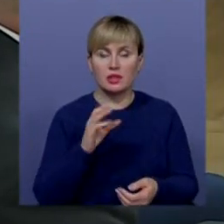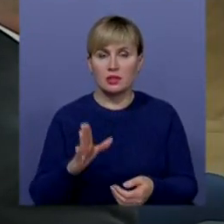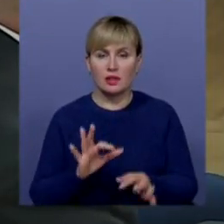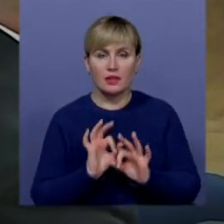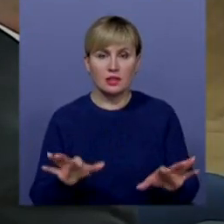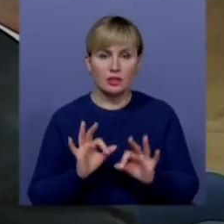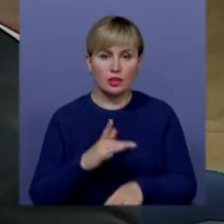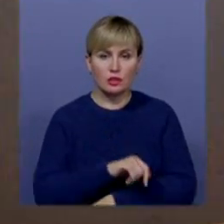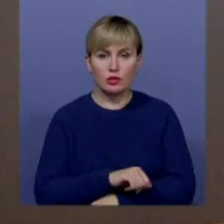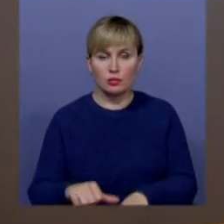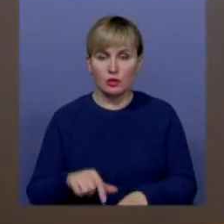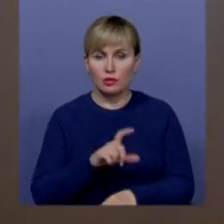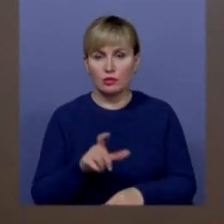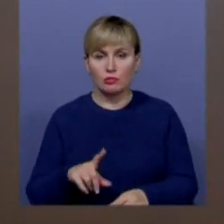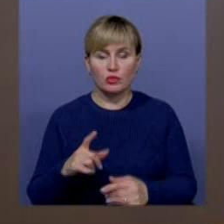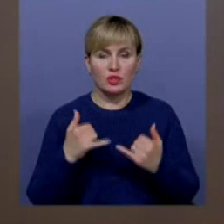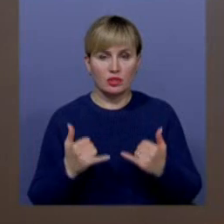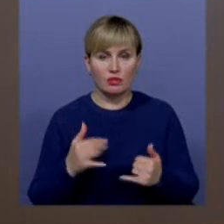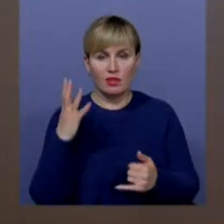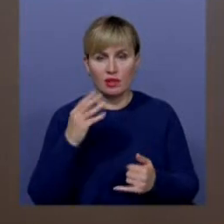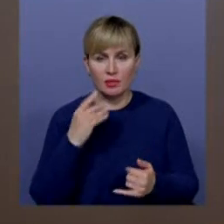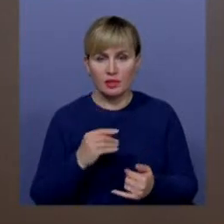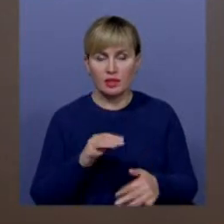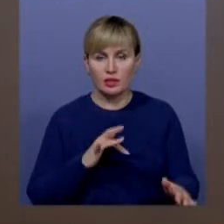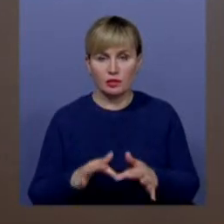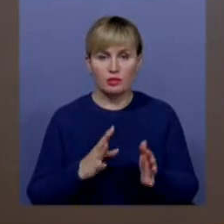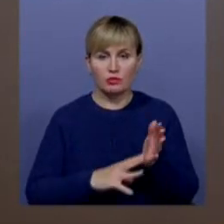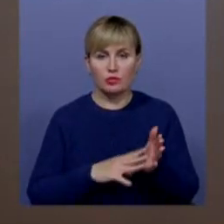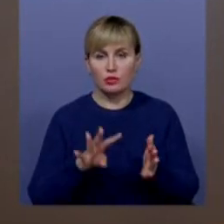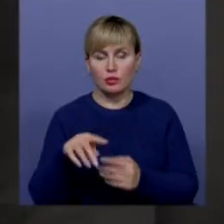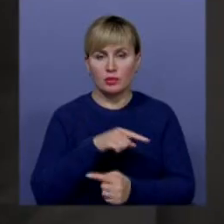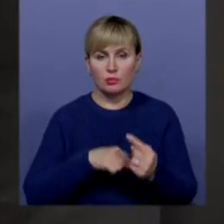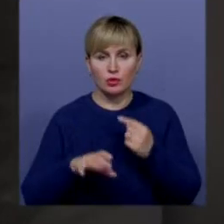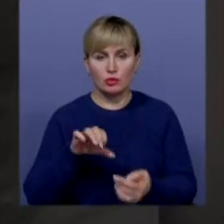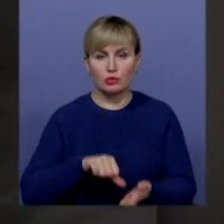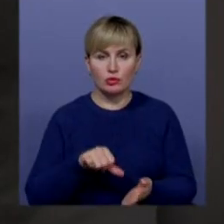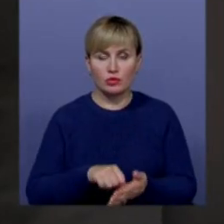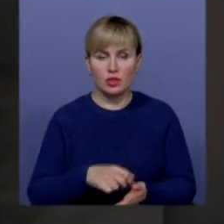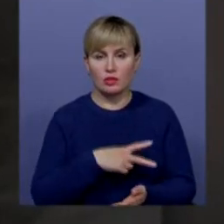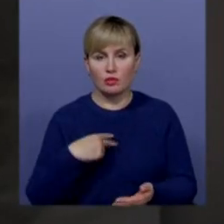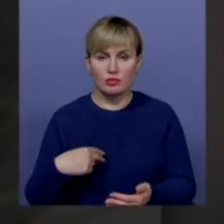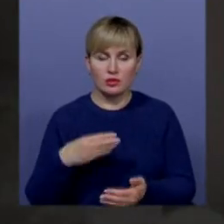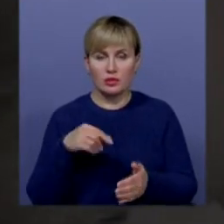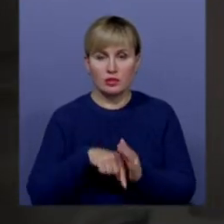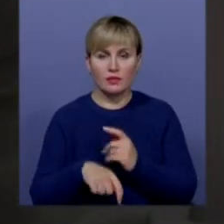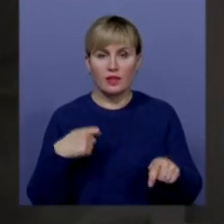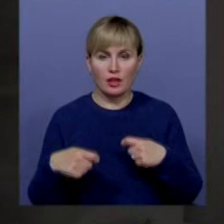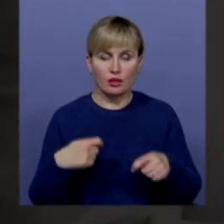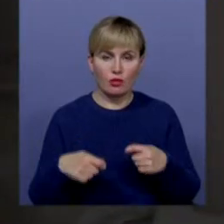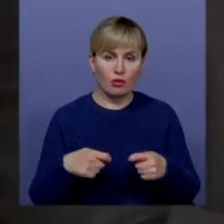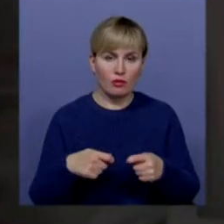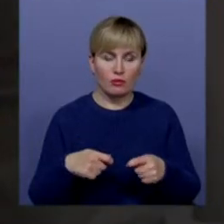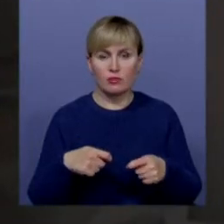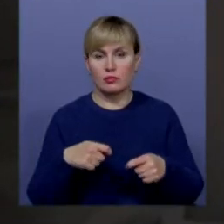рассказал зарубежным партнерам, что на сегодня в Алматы действуют 94 предприятия с участием литовского капитала в торговле,